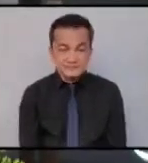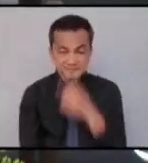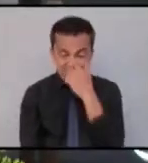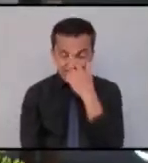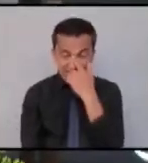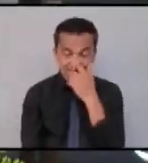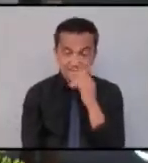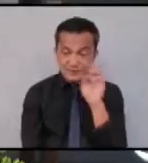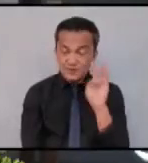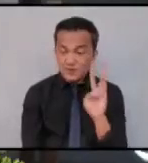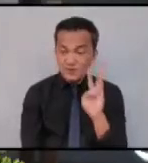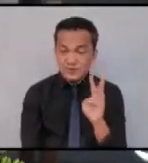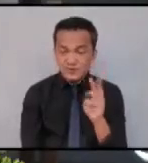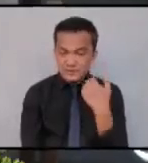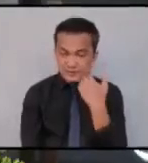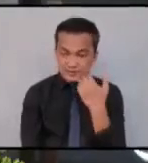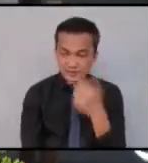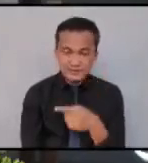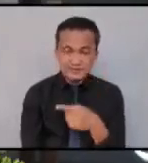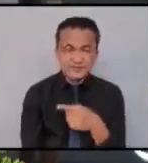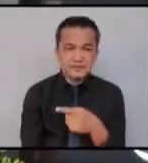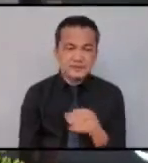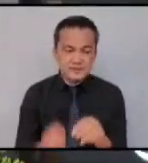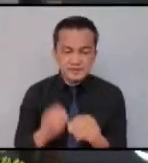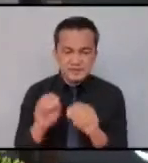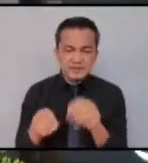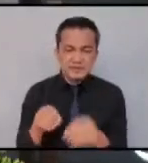sa'yo. Wow, hiyang-hiya ako sa paglagay mo ng glue din, no?